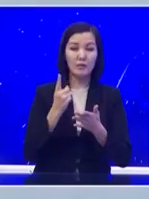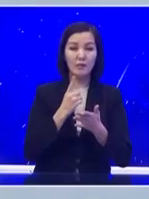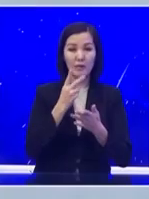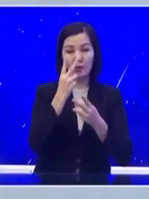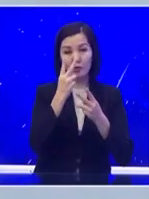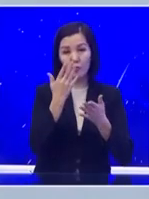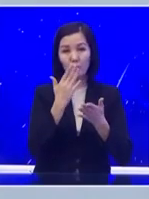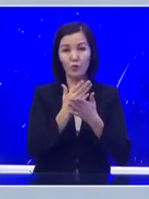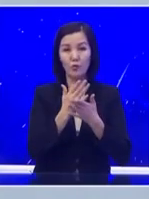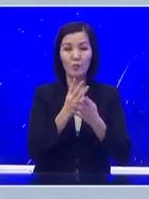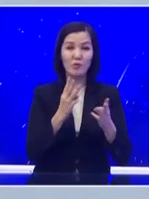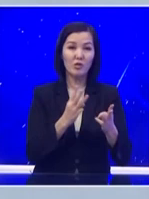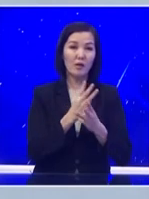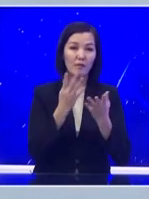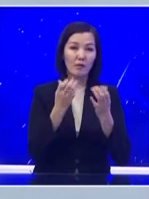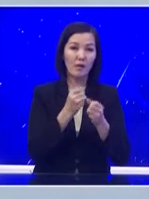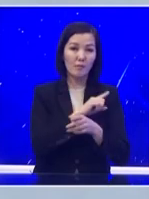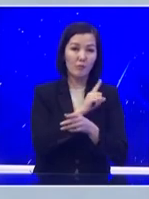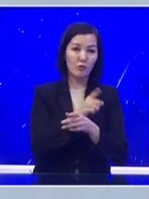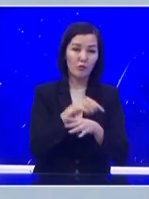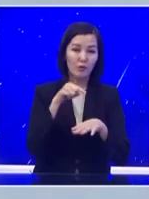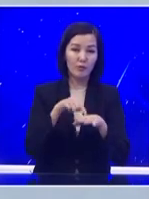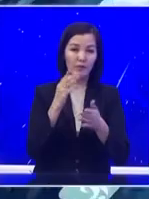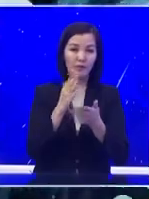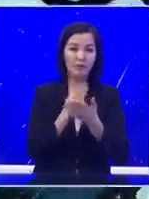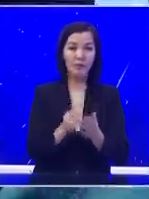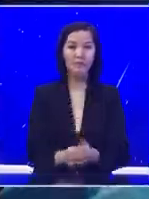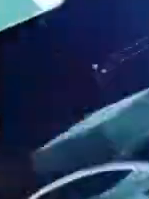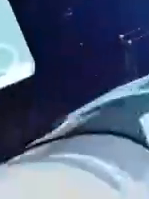қайтты. Айзада Оразалы, Нұржан Мұқанов, Жетісу телеарнасы.